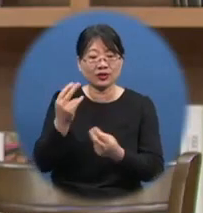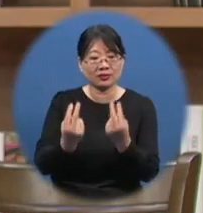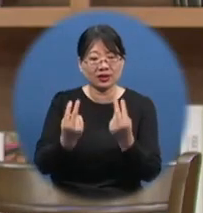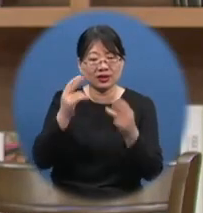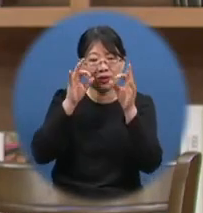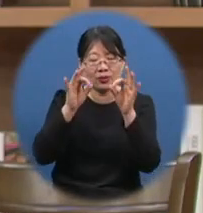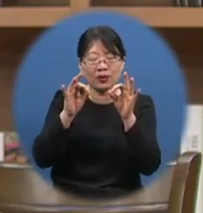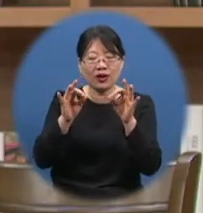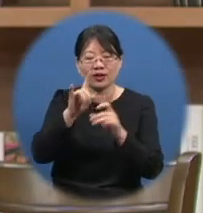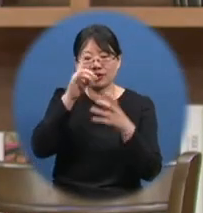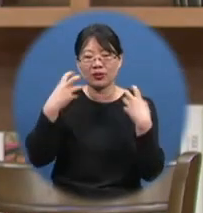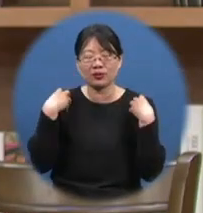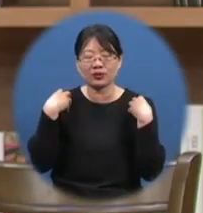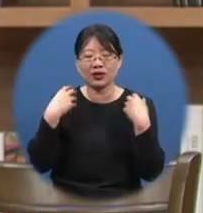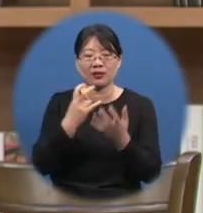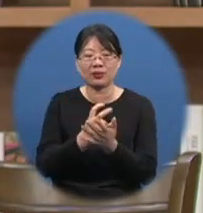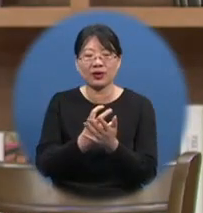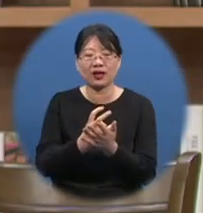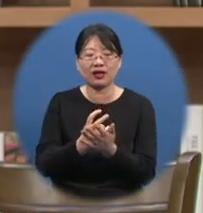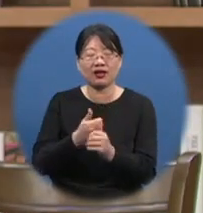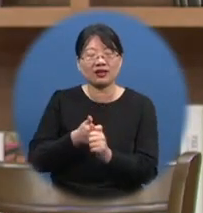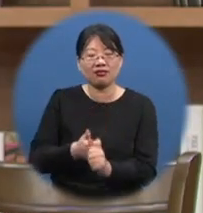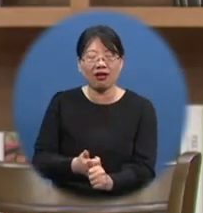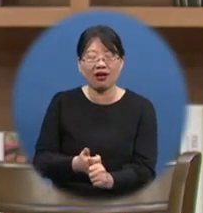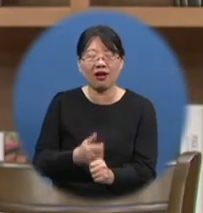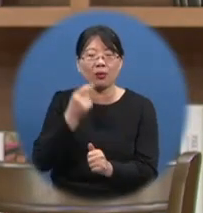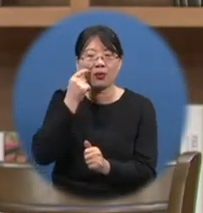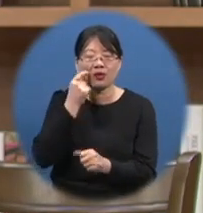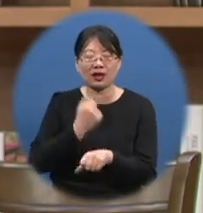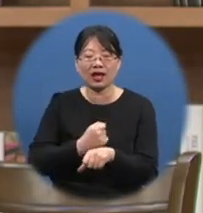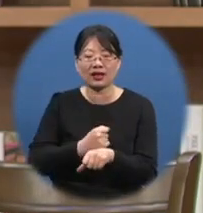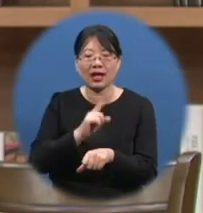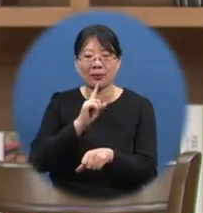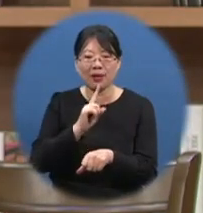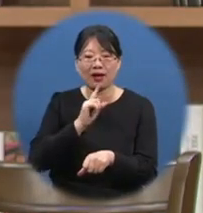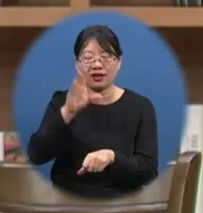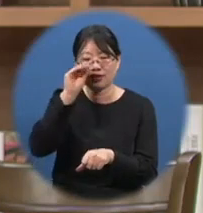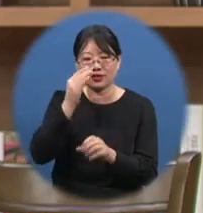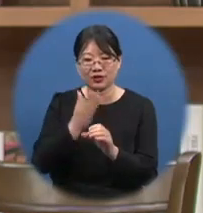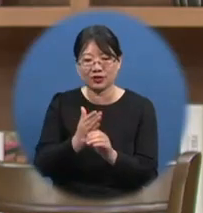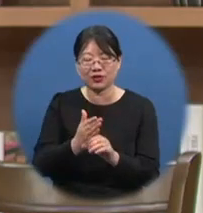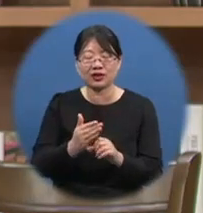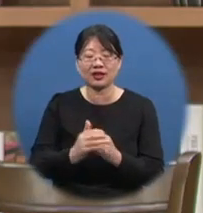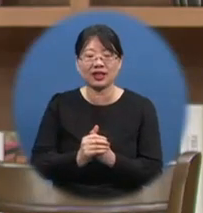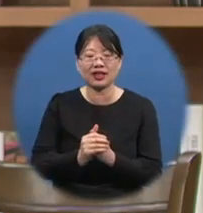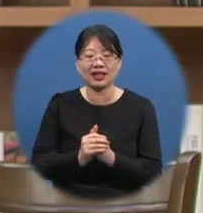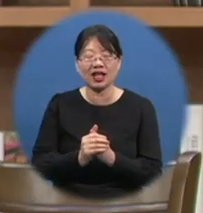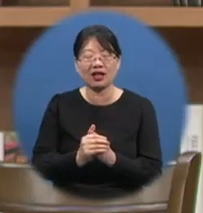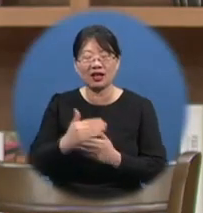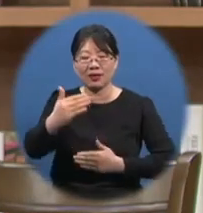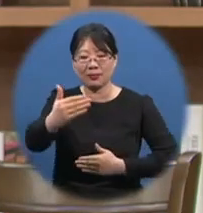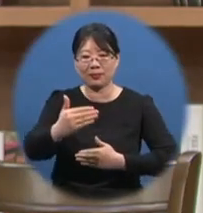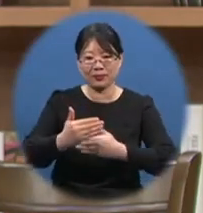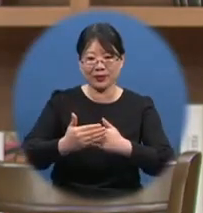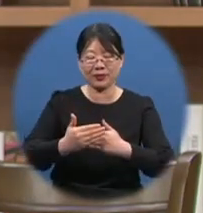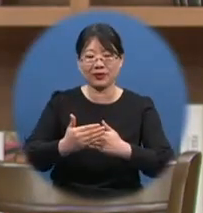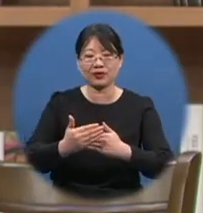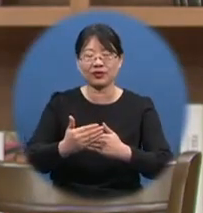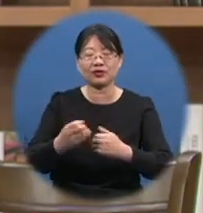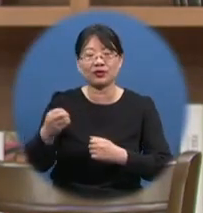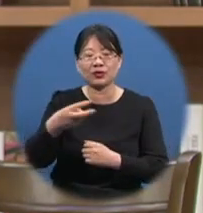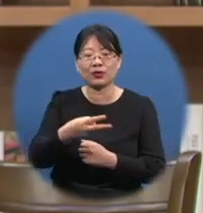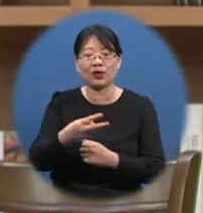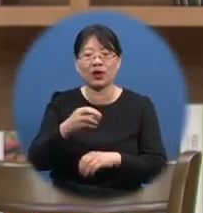비추어서 정부의 법과 제도는 뒤따라가고 있지 못하다. 뭐 이런 얘기도 듣고 있지 않습니까? 이 갭을 어떻게